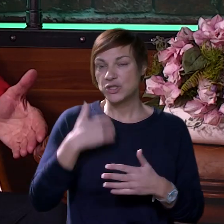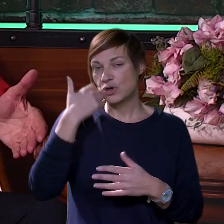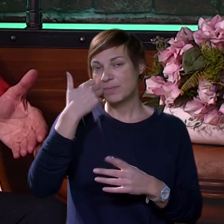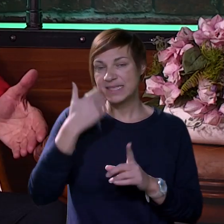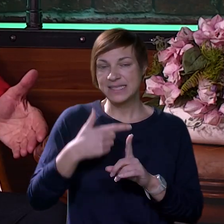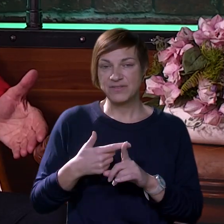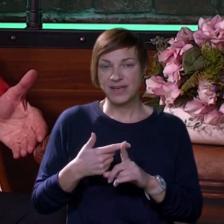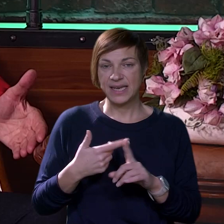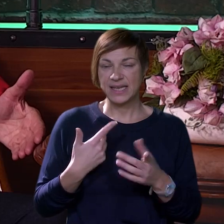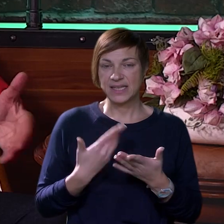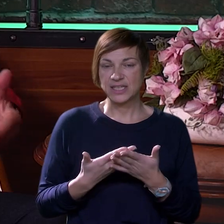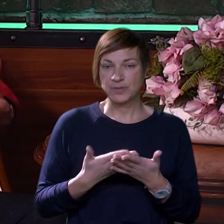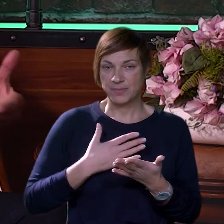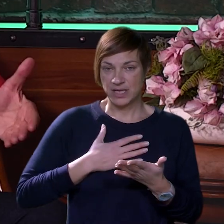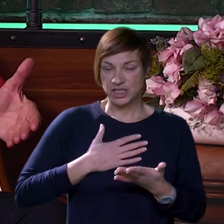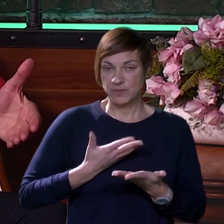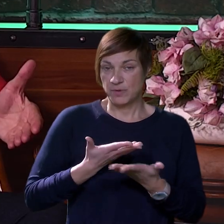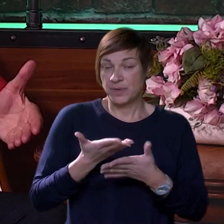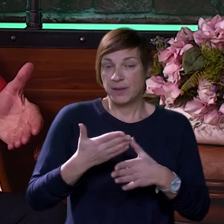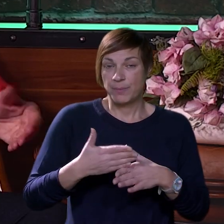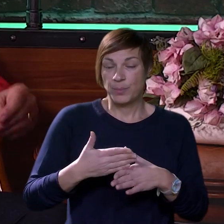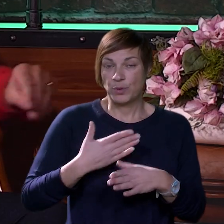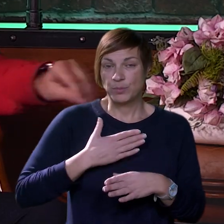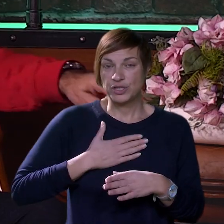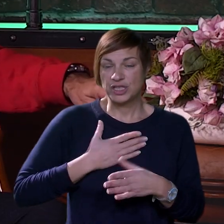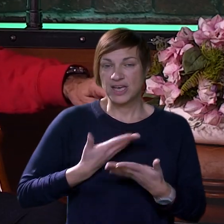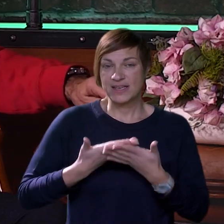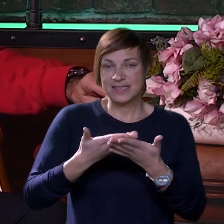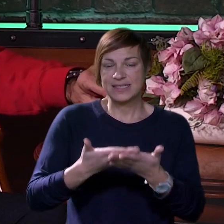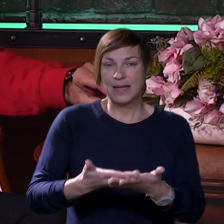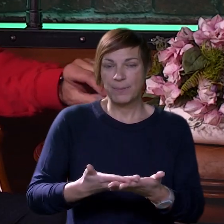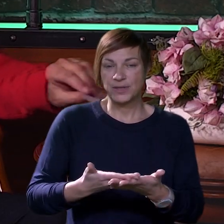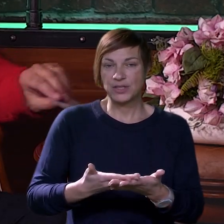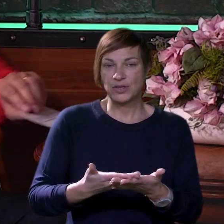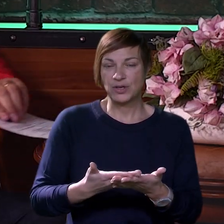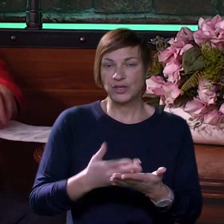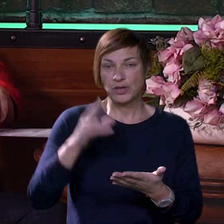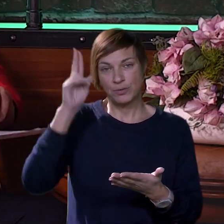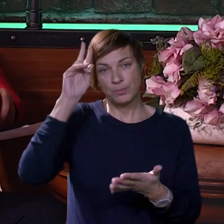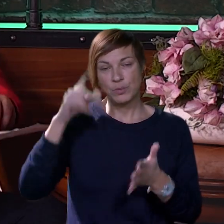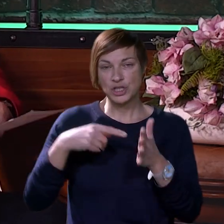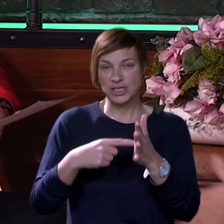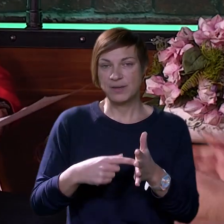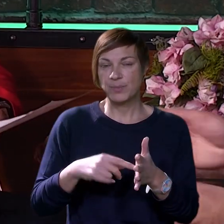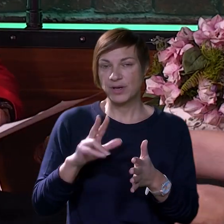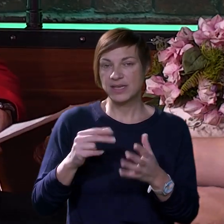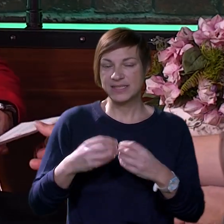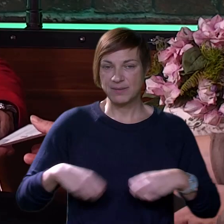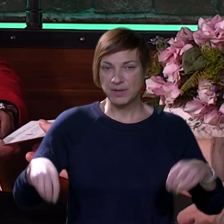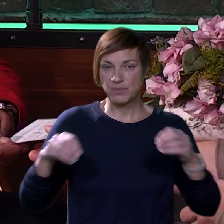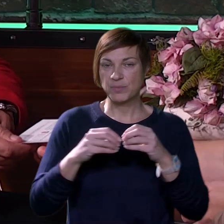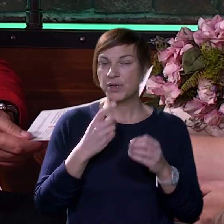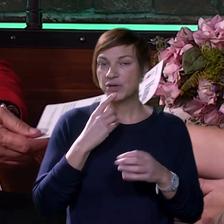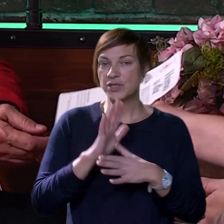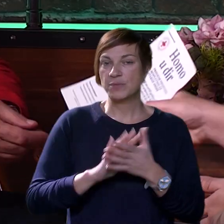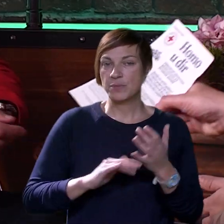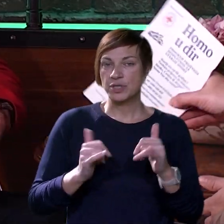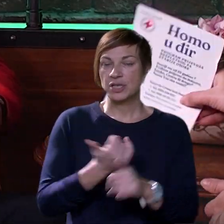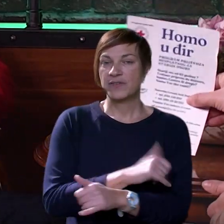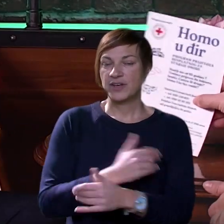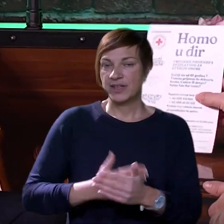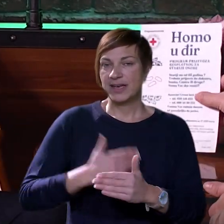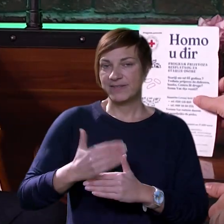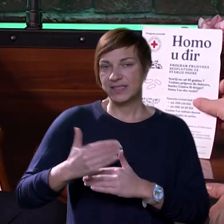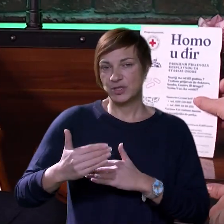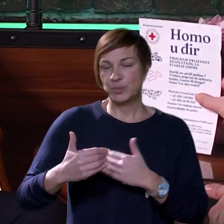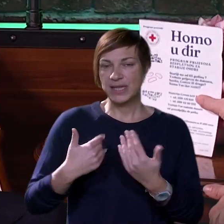i Crveni križ, pa ćemo onda mi tu uskakati. Evo, ja sam ovdje donio, možete to i pokazati. Mi imamo ovaj jedan projekt koji smo počeli ove godine,